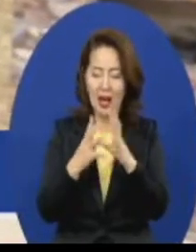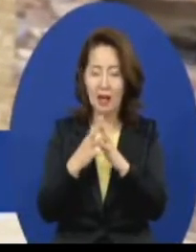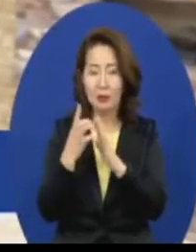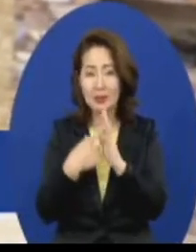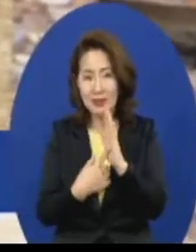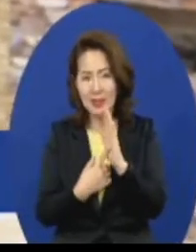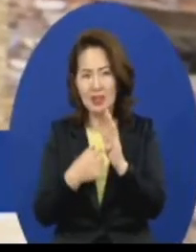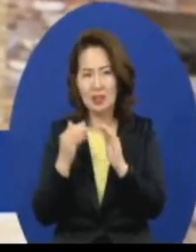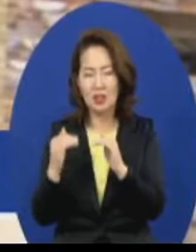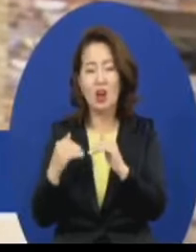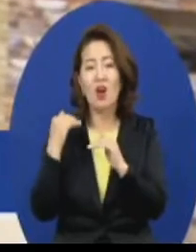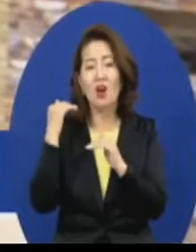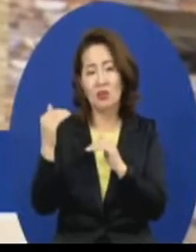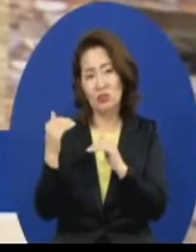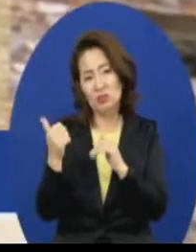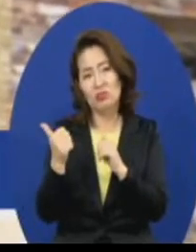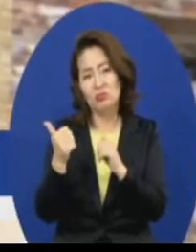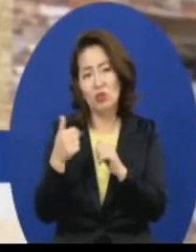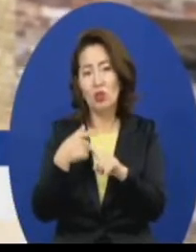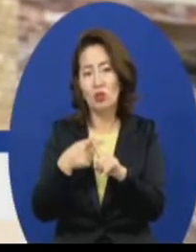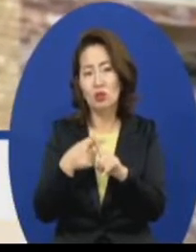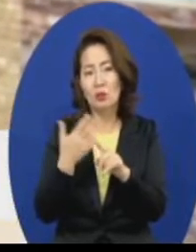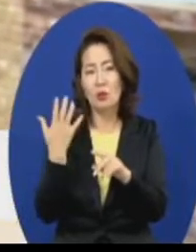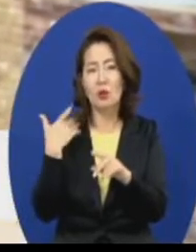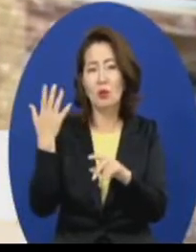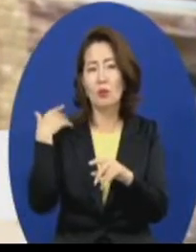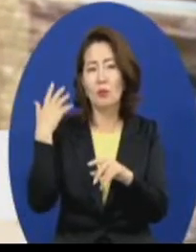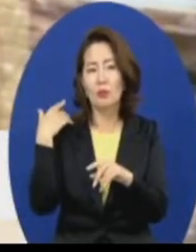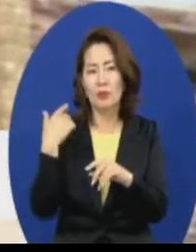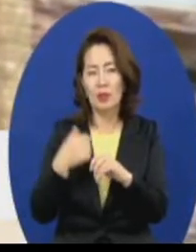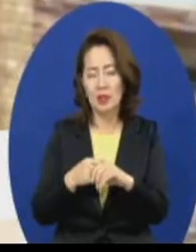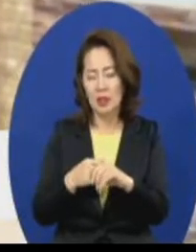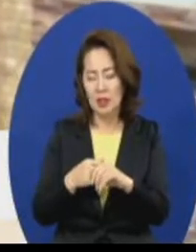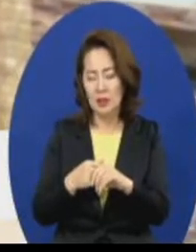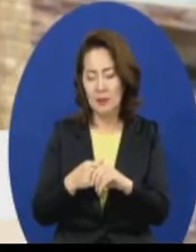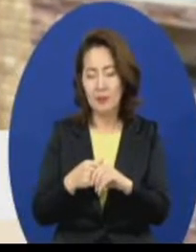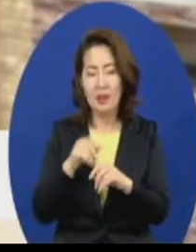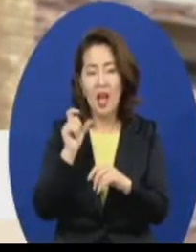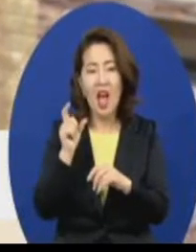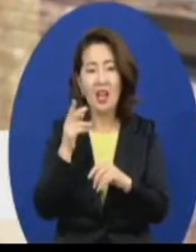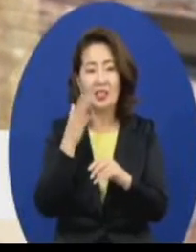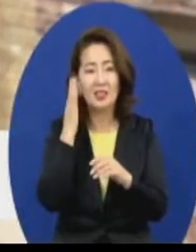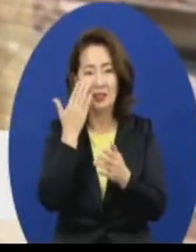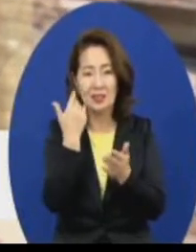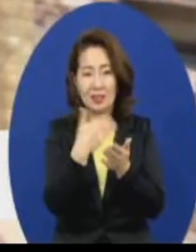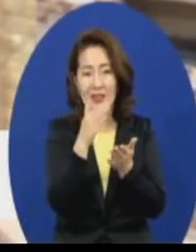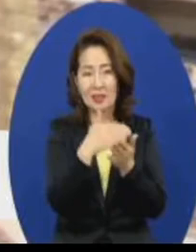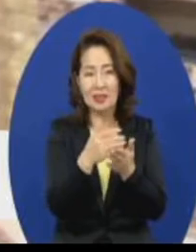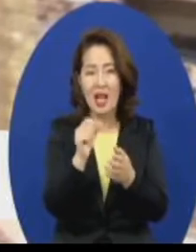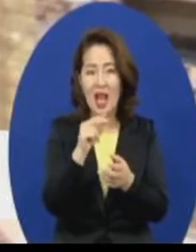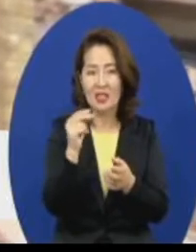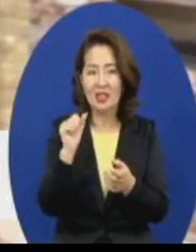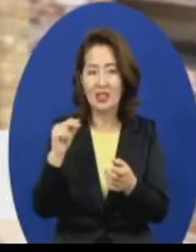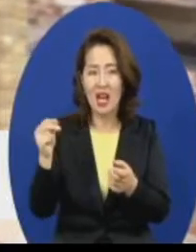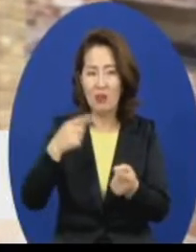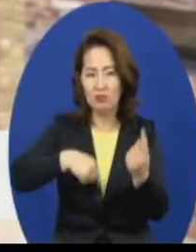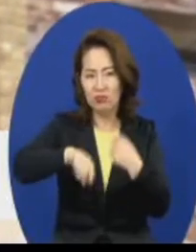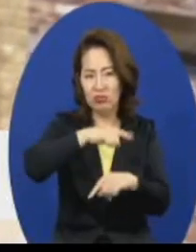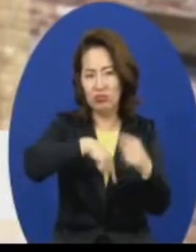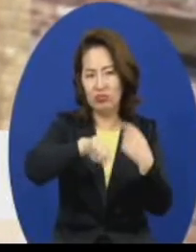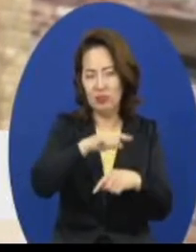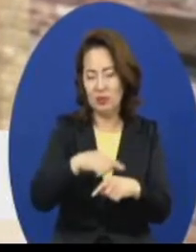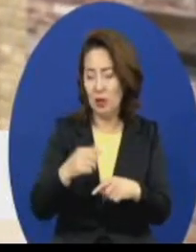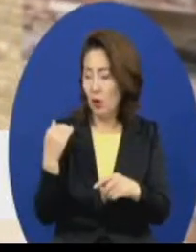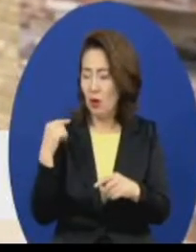сар бол маш өөдрөг байна. Өмнөх бүр одоо юу гэдэг нь нөгөө экспортын эрчим ачаа эргэлт гэж ярьдаг. Энэ